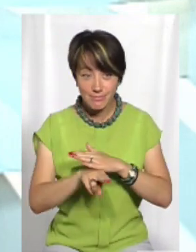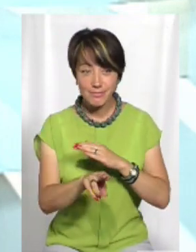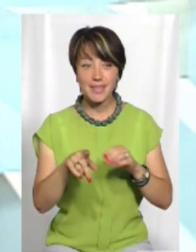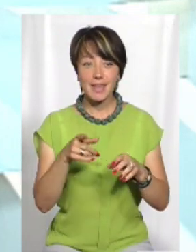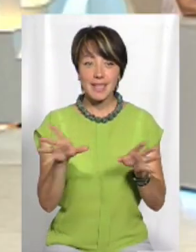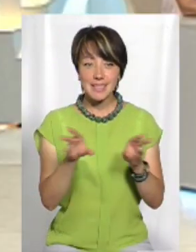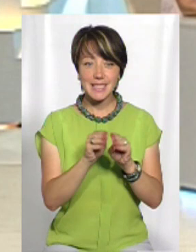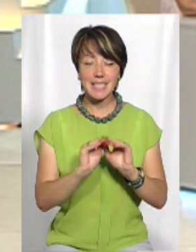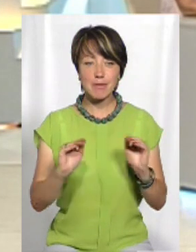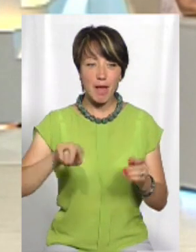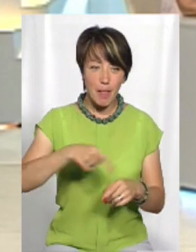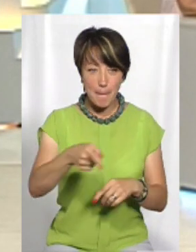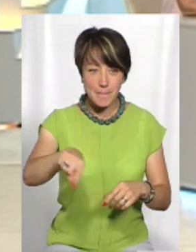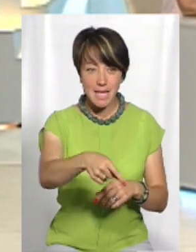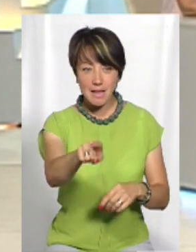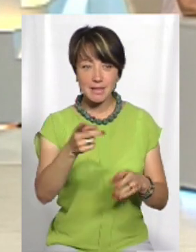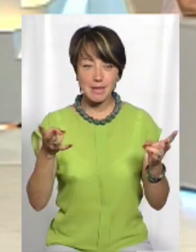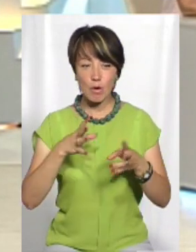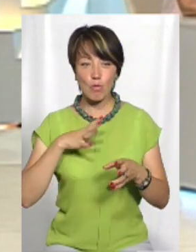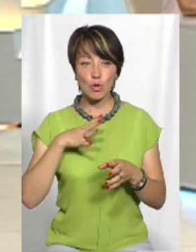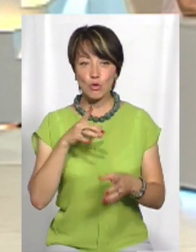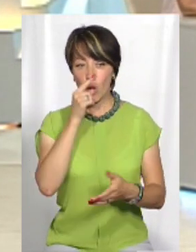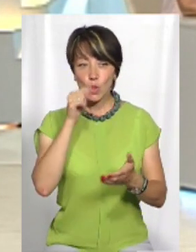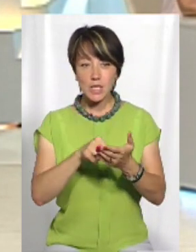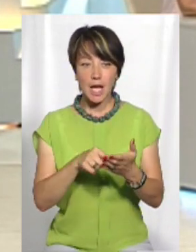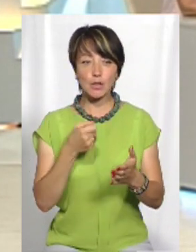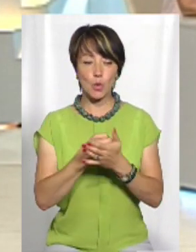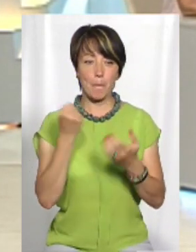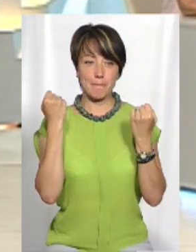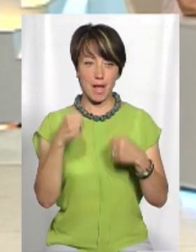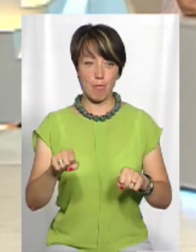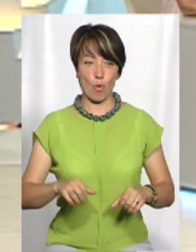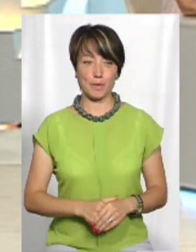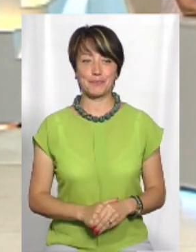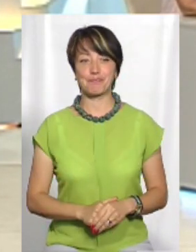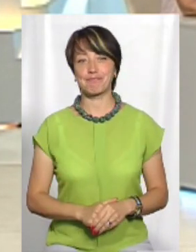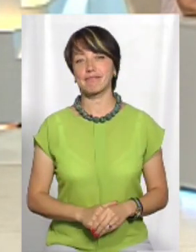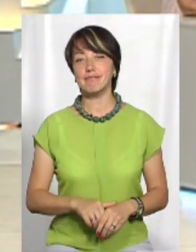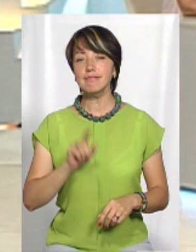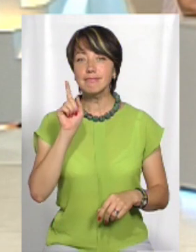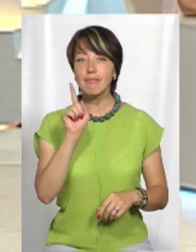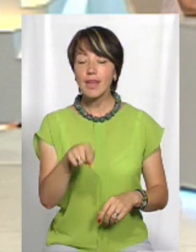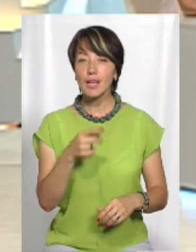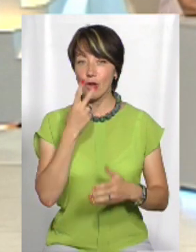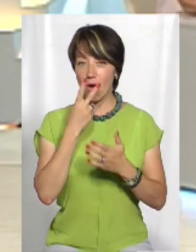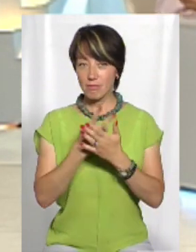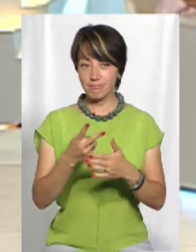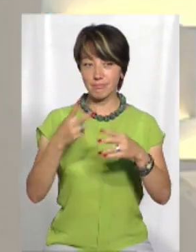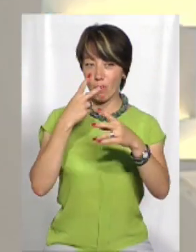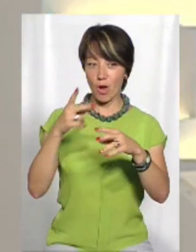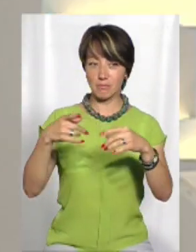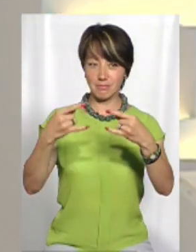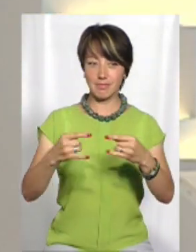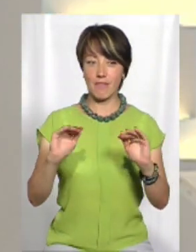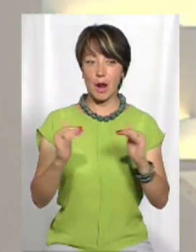туди, і там був лабіринт, треба було ще пройти лабіринт, щоб достатися до перемоги. Дещо візуалізуємо те, про що ви розказуєте.